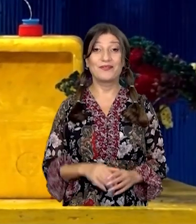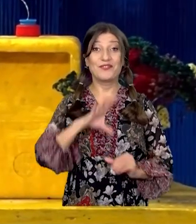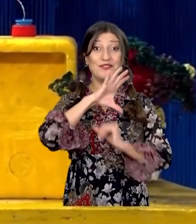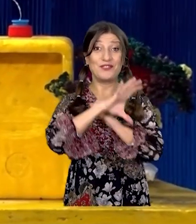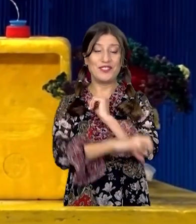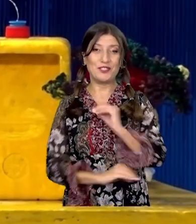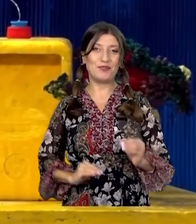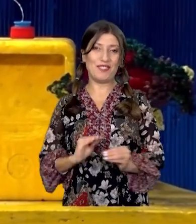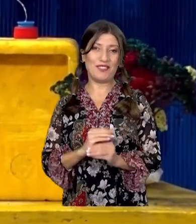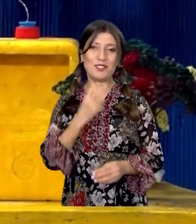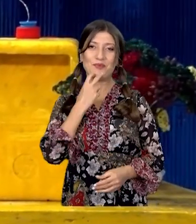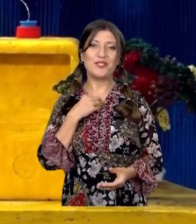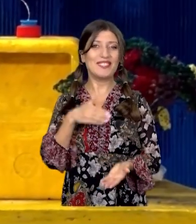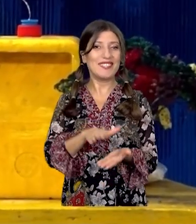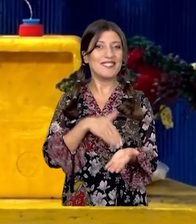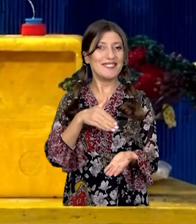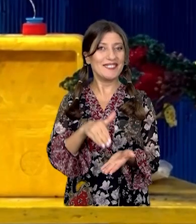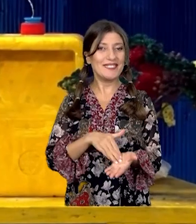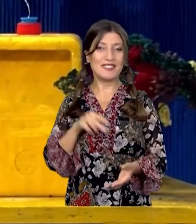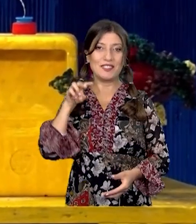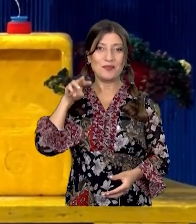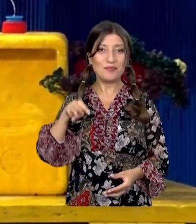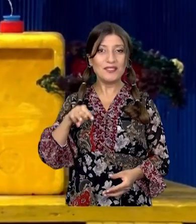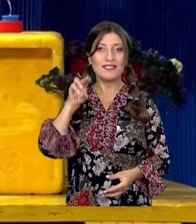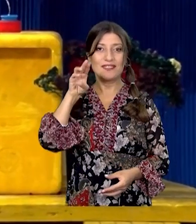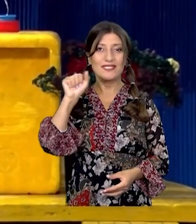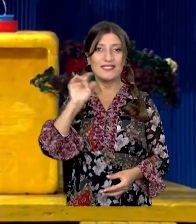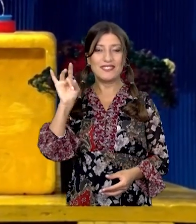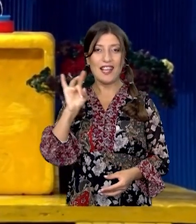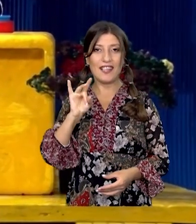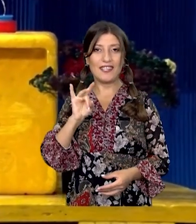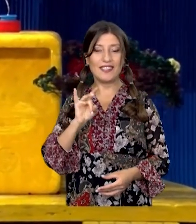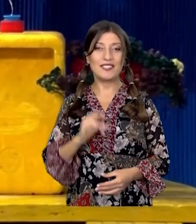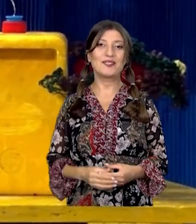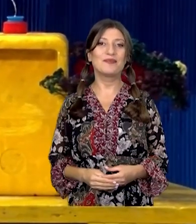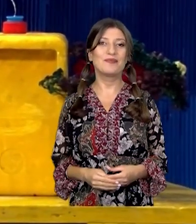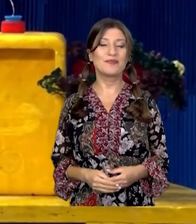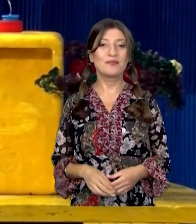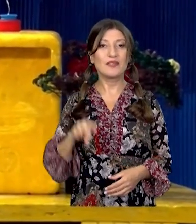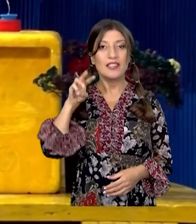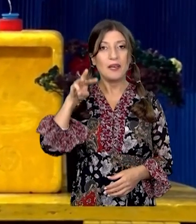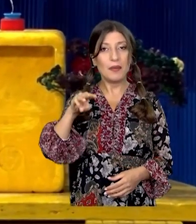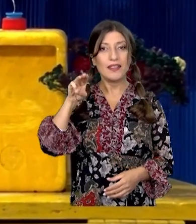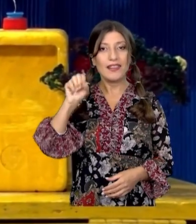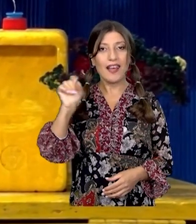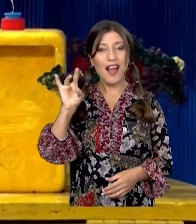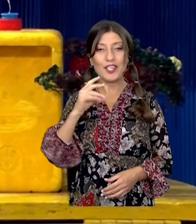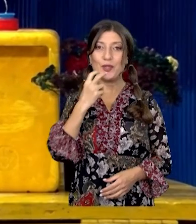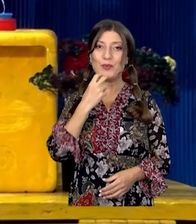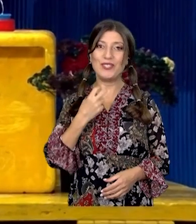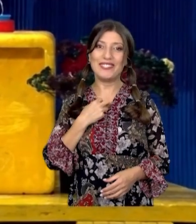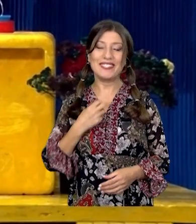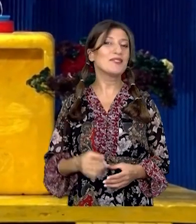և վերջում ավելացնում ենք մուլտայուղը, որ ստանանք մտարի, խելոք, որ ստանանք